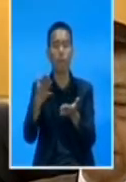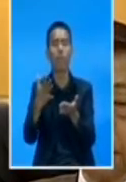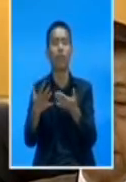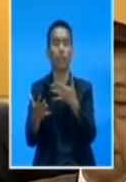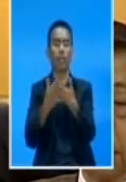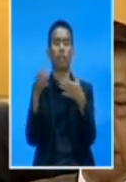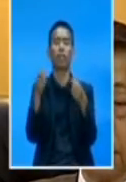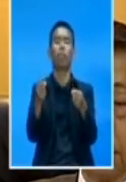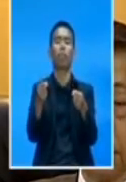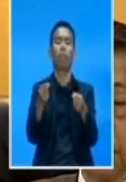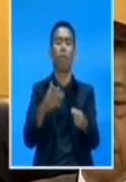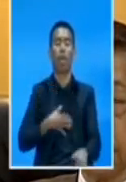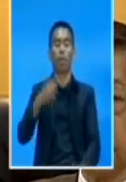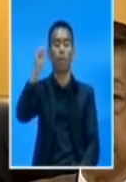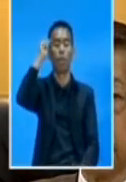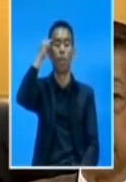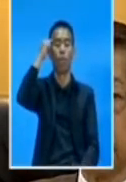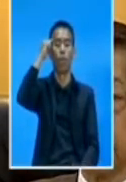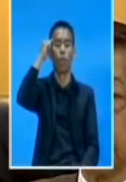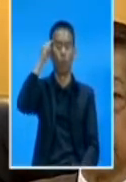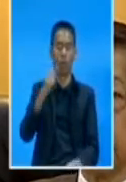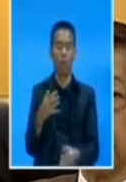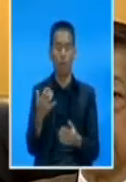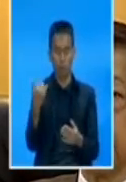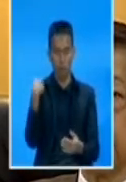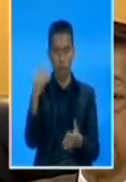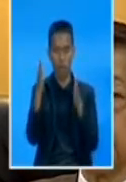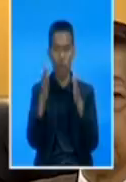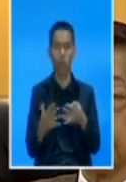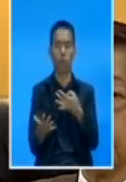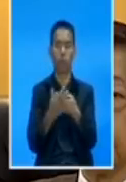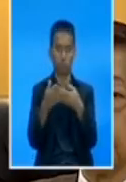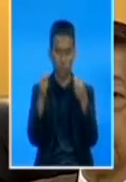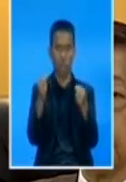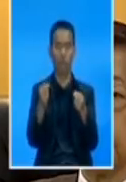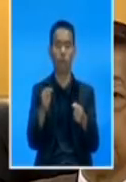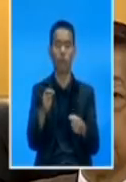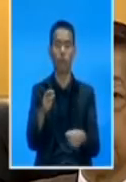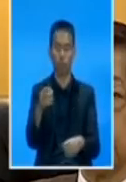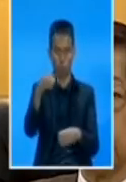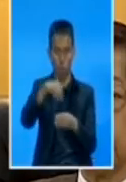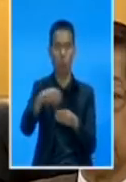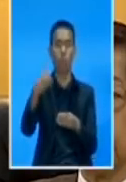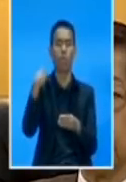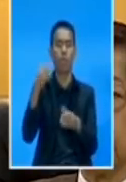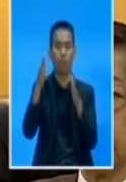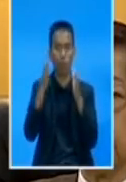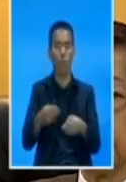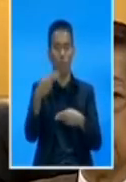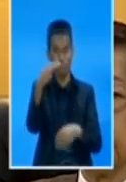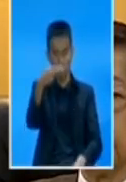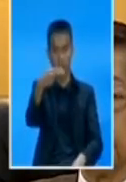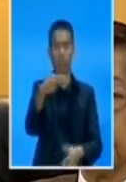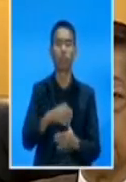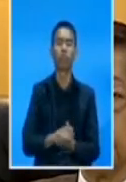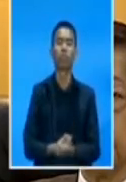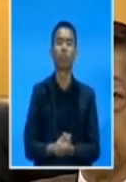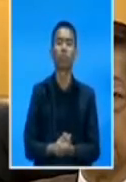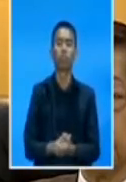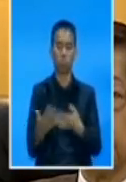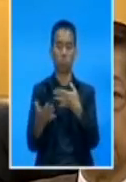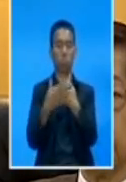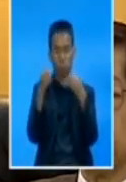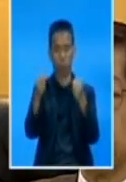าไม่รู้เรื่องครับก็เลยมีคนถูกขังพันอย่างนี้อยู่เมื่อวานนี้ยอดหลายหมื่นครับน